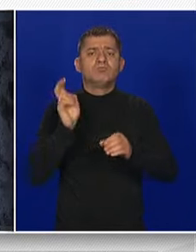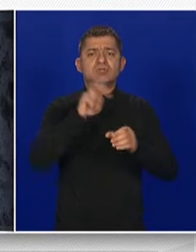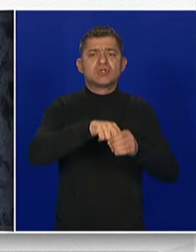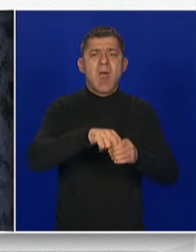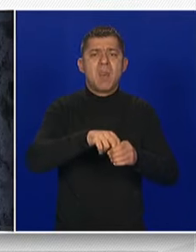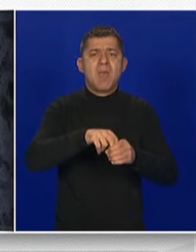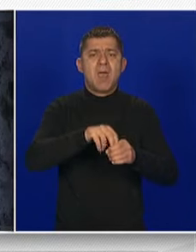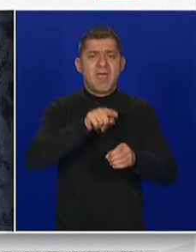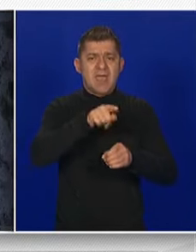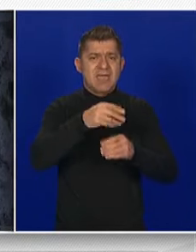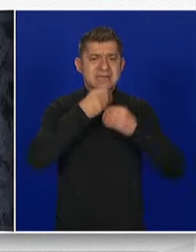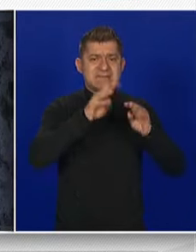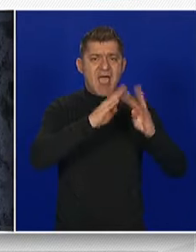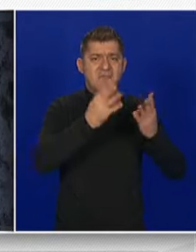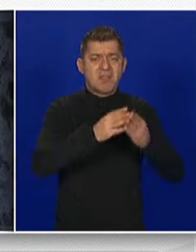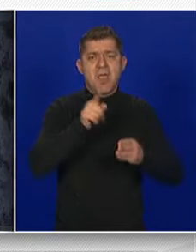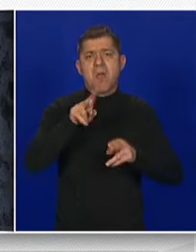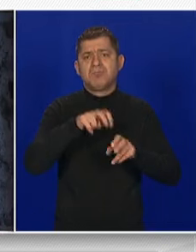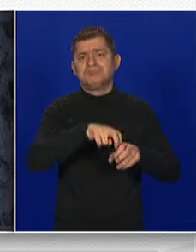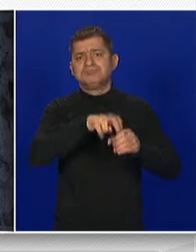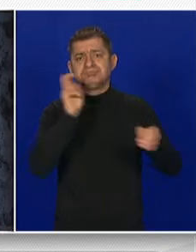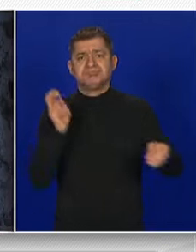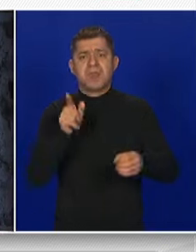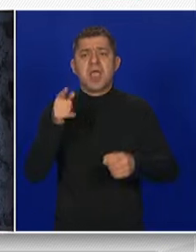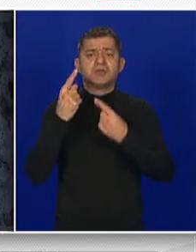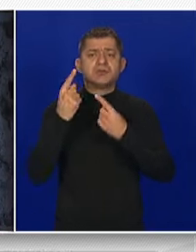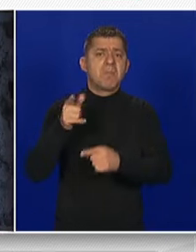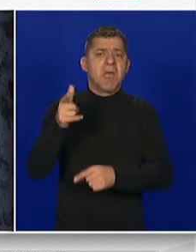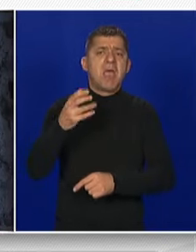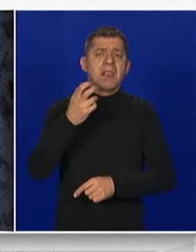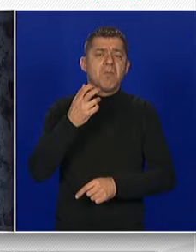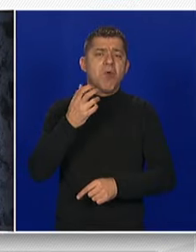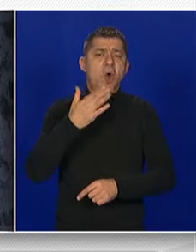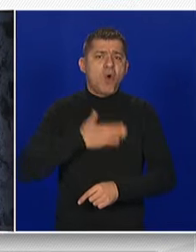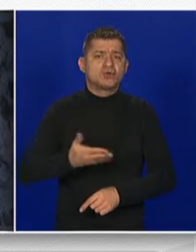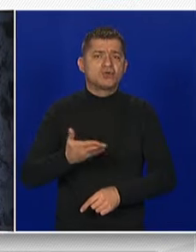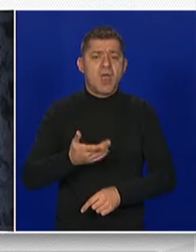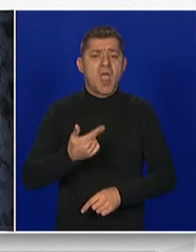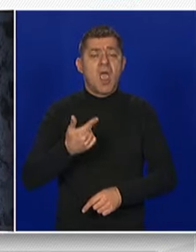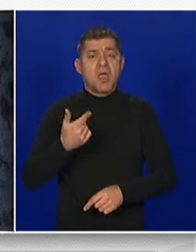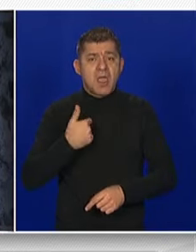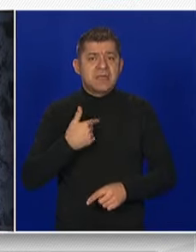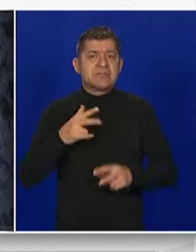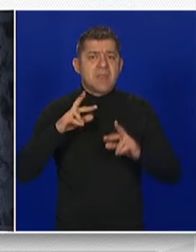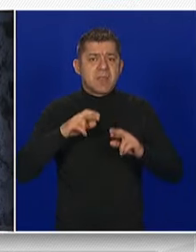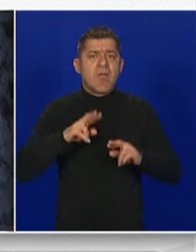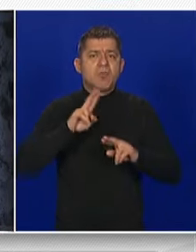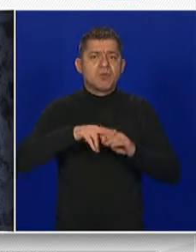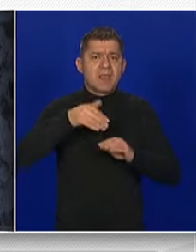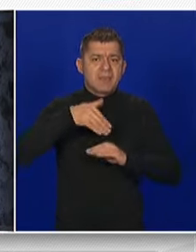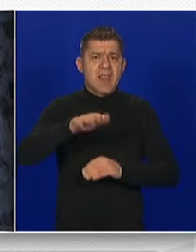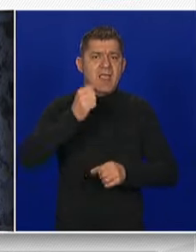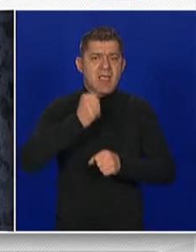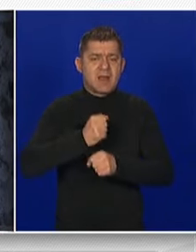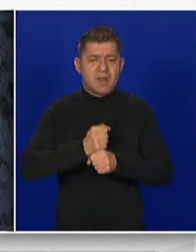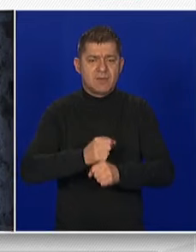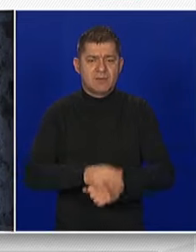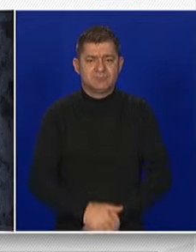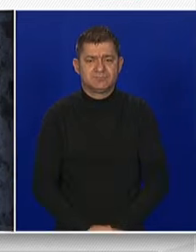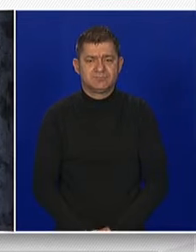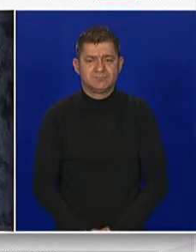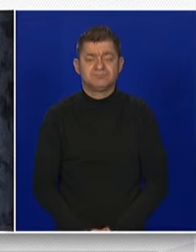istom savjetu na vlastito traženje. Iskreno vjerujem da ćemo nastaviti raditi na dobrobit hrvatskih građana.